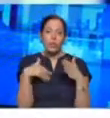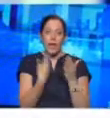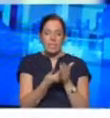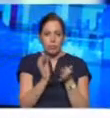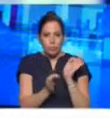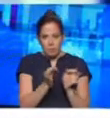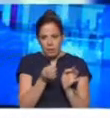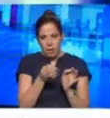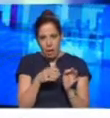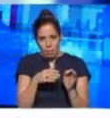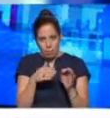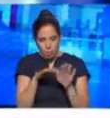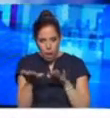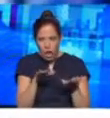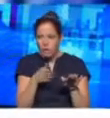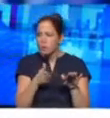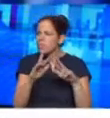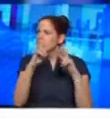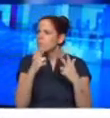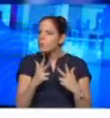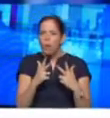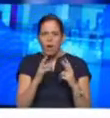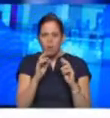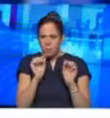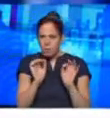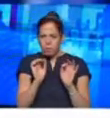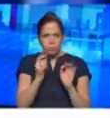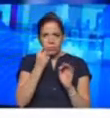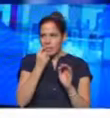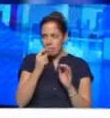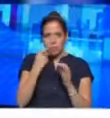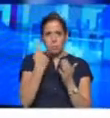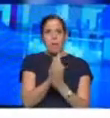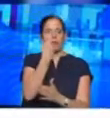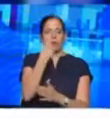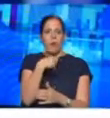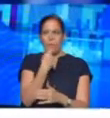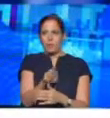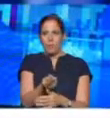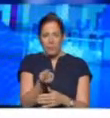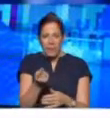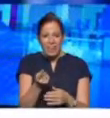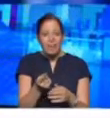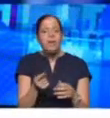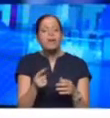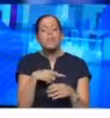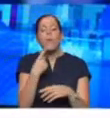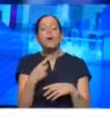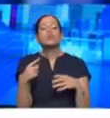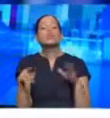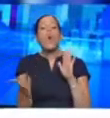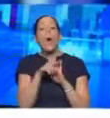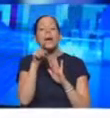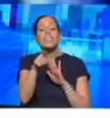יוצא בצורה כמעט הייתי אומר חסרת תקדים, בכנס כהלת, ואומר שחוק כזה יכול